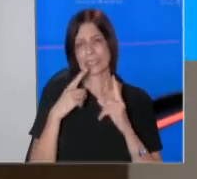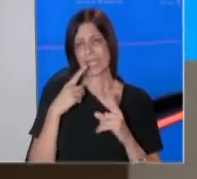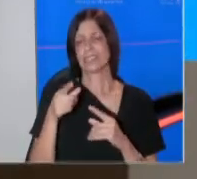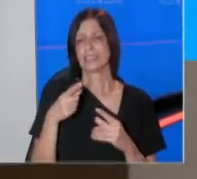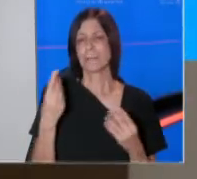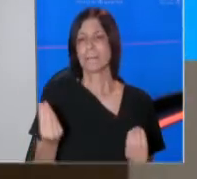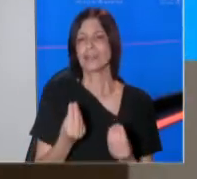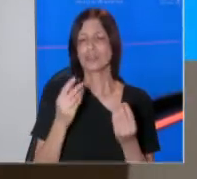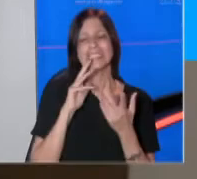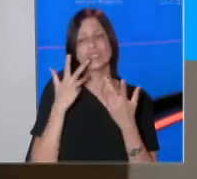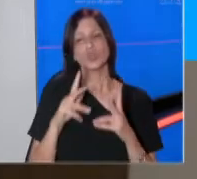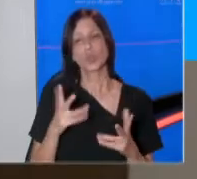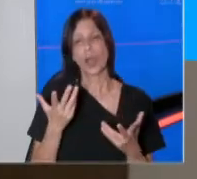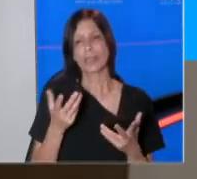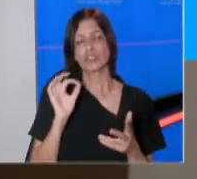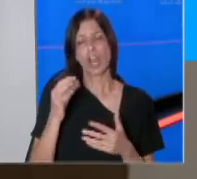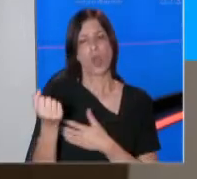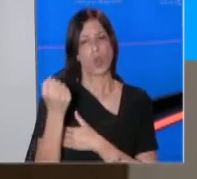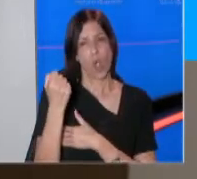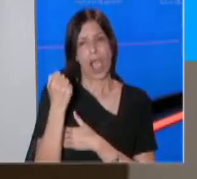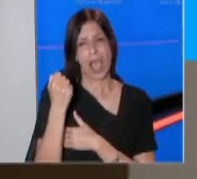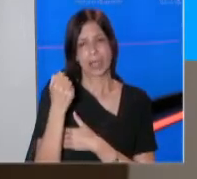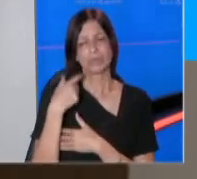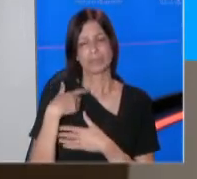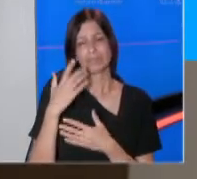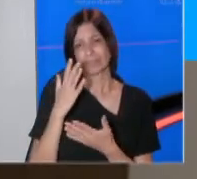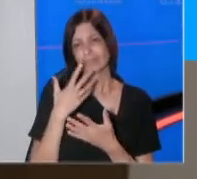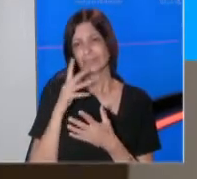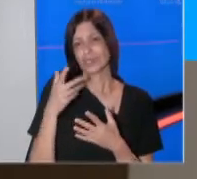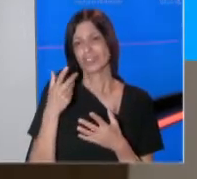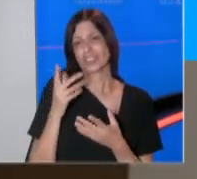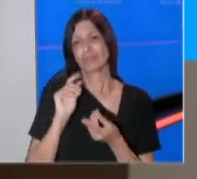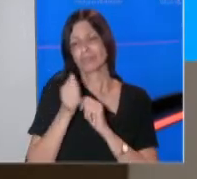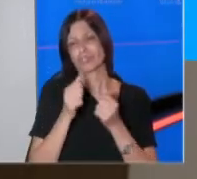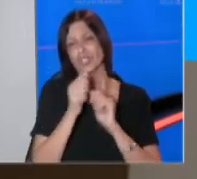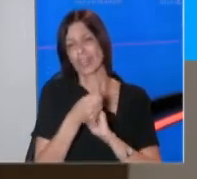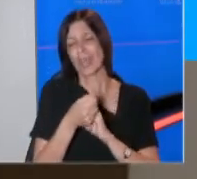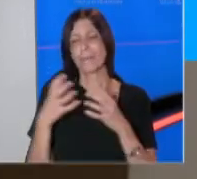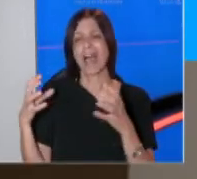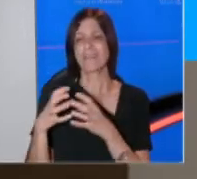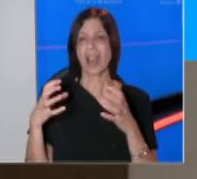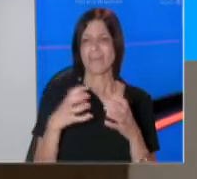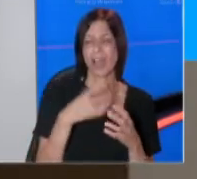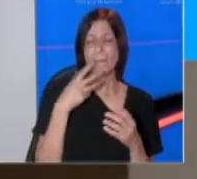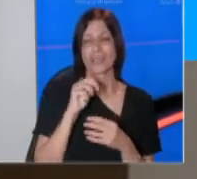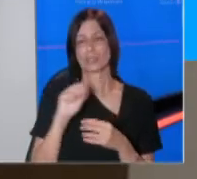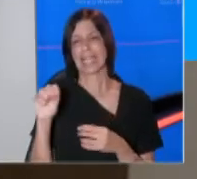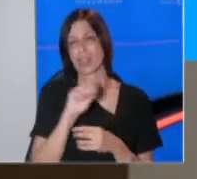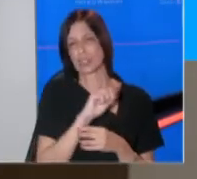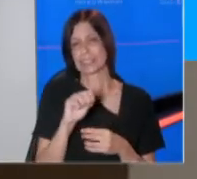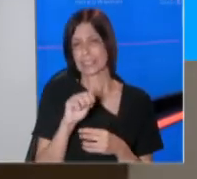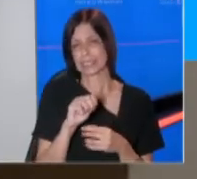בעצם צורת כוח שפושט הצורה ולובש הצורה מחברה לחברה, מנושא לנושא.